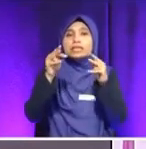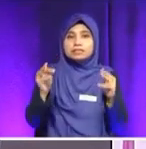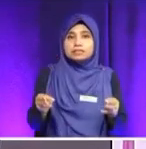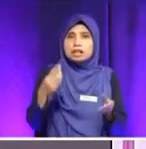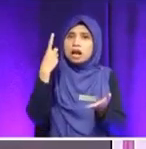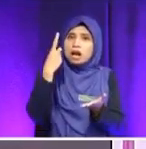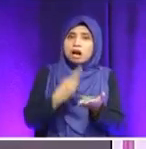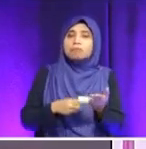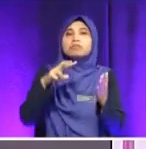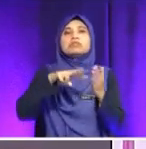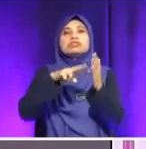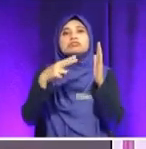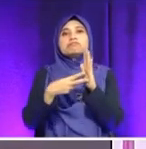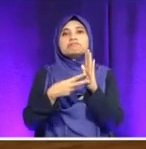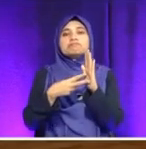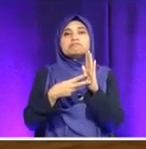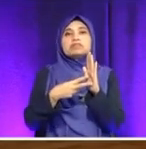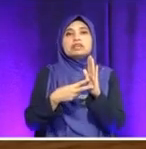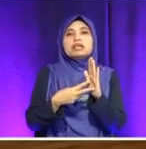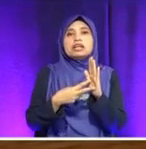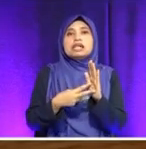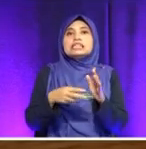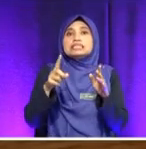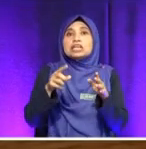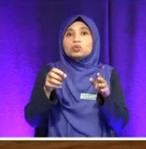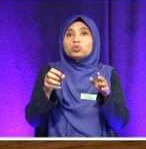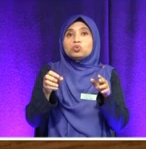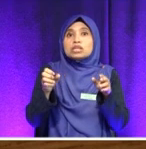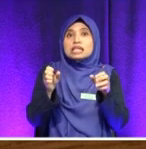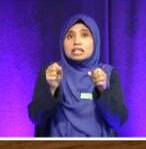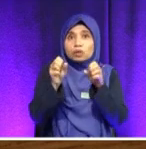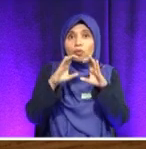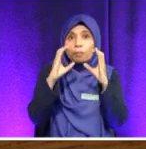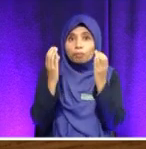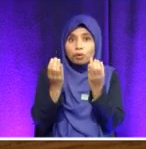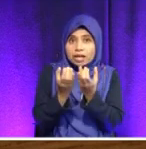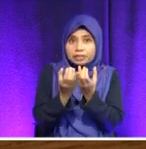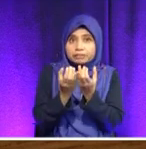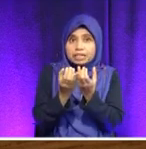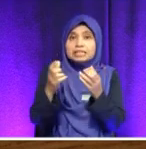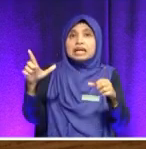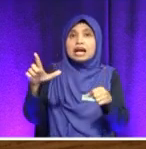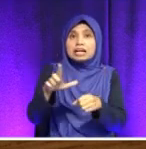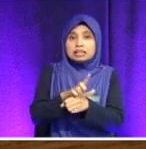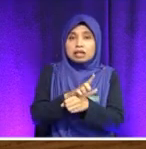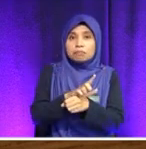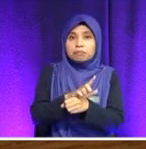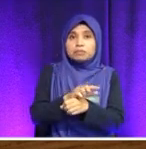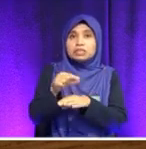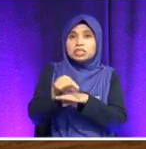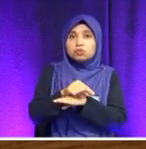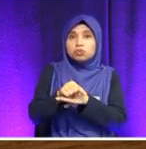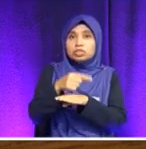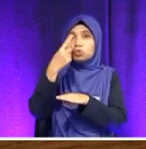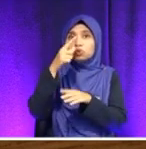dengan peranggu meja? Okey, peranggu meja adalah satu set susunan flatware yang lengkap yang digunakan oleh tetamu